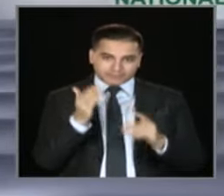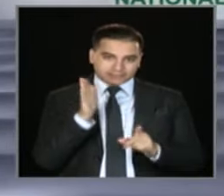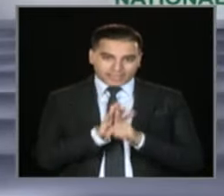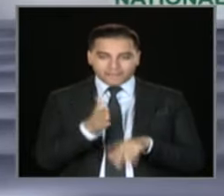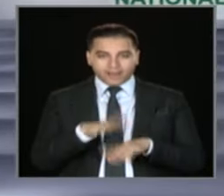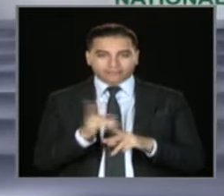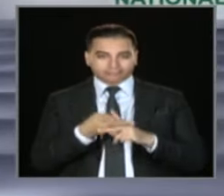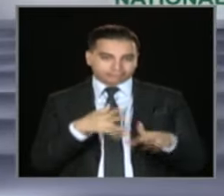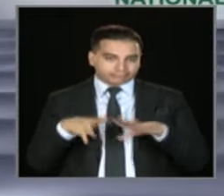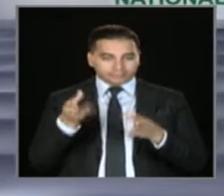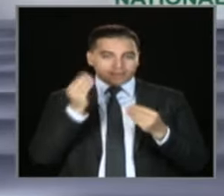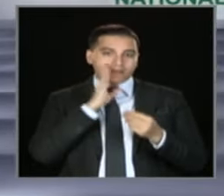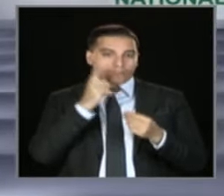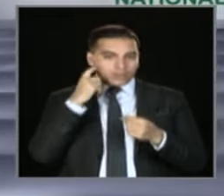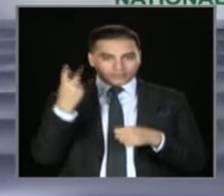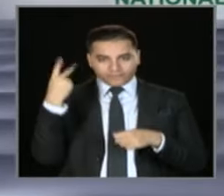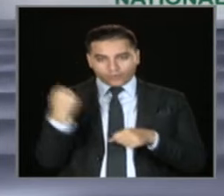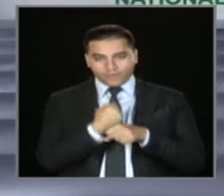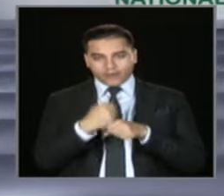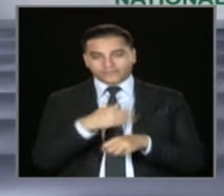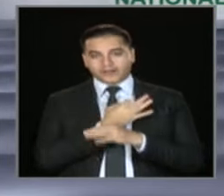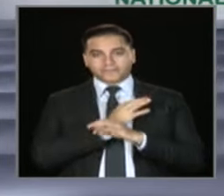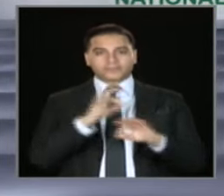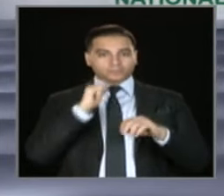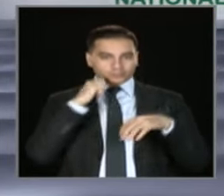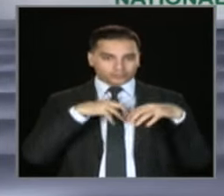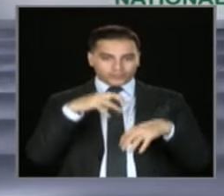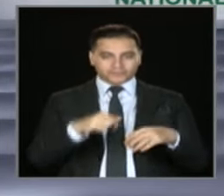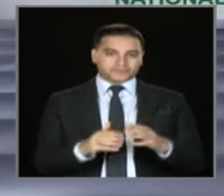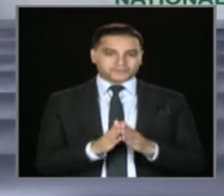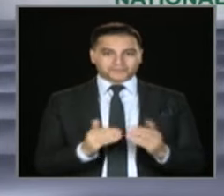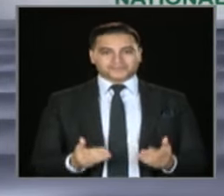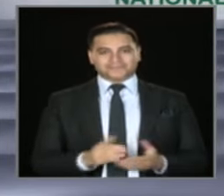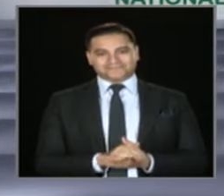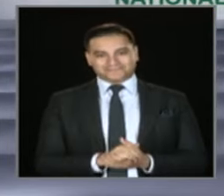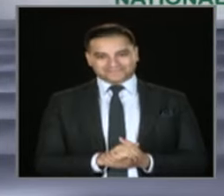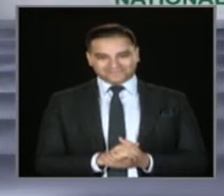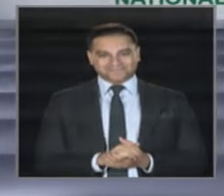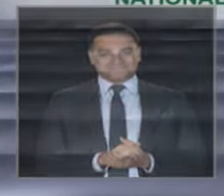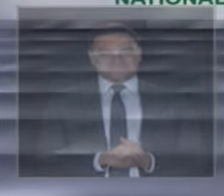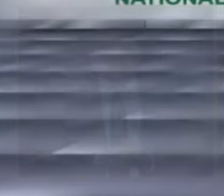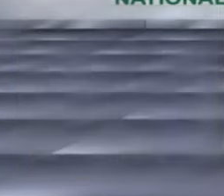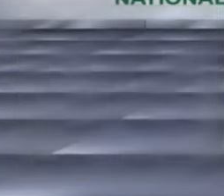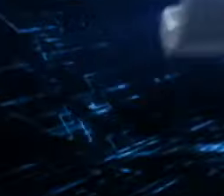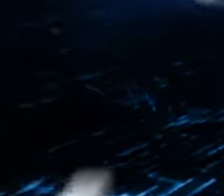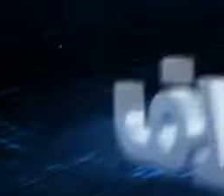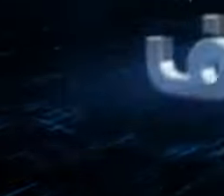الرئيسي لاحتياجات ذوي الهمم اجتماعياً وعلمياً وثقافياً ومهنياً في جميع محافظات مصر.